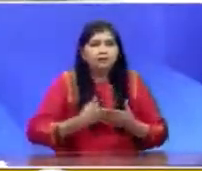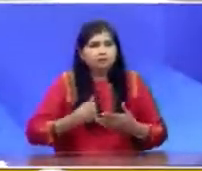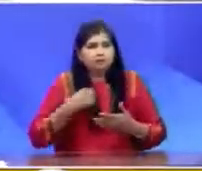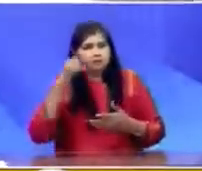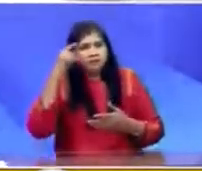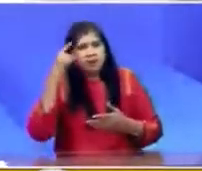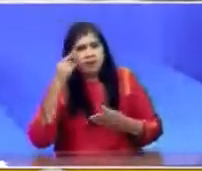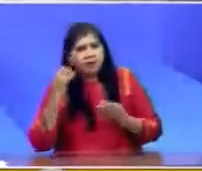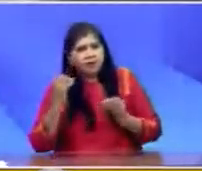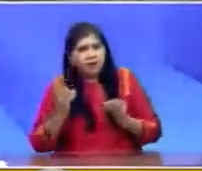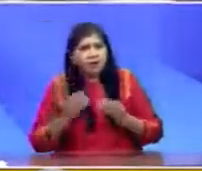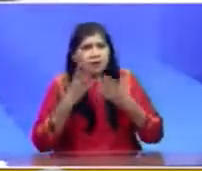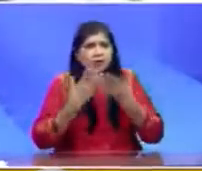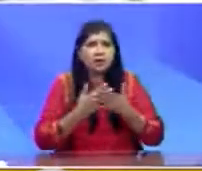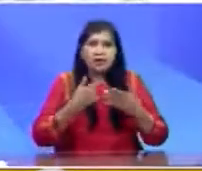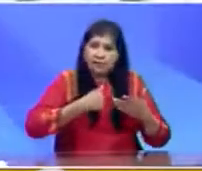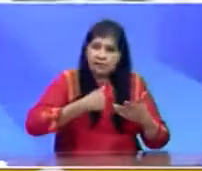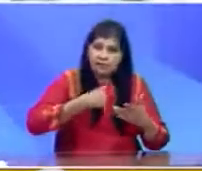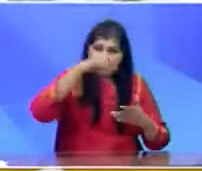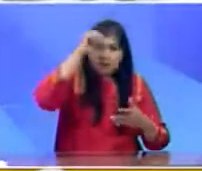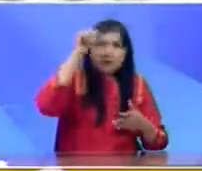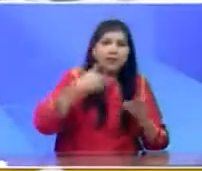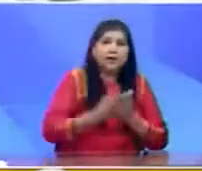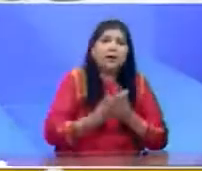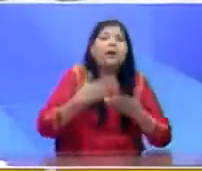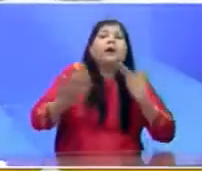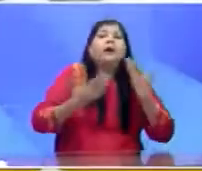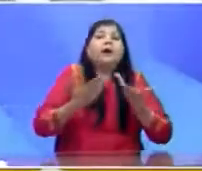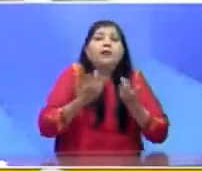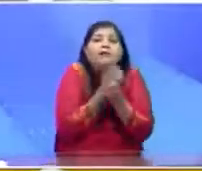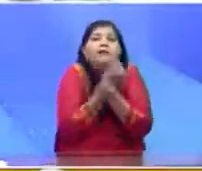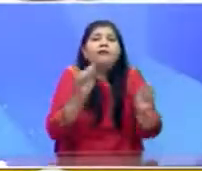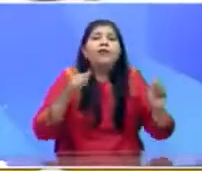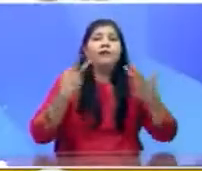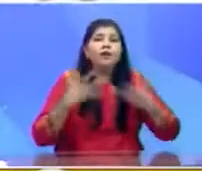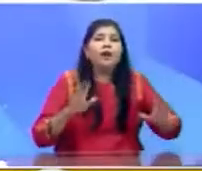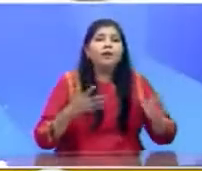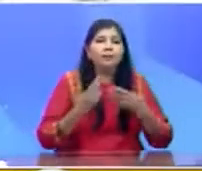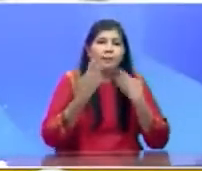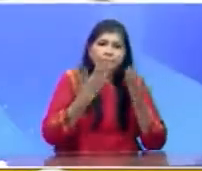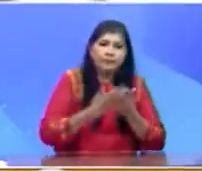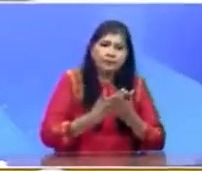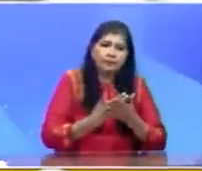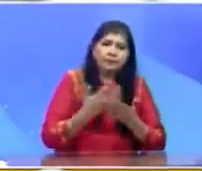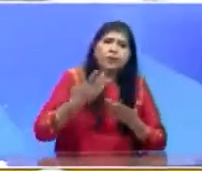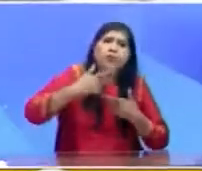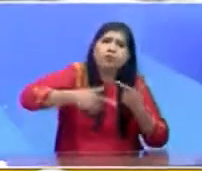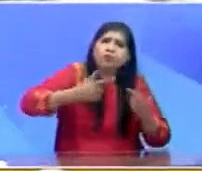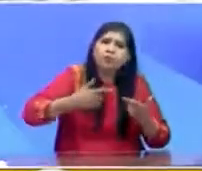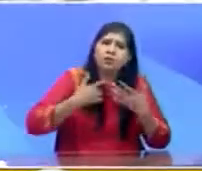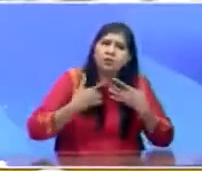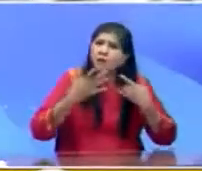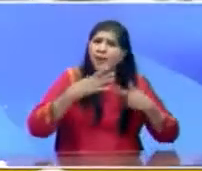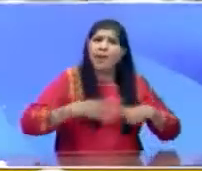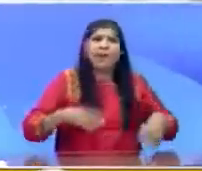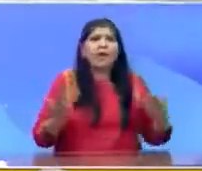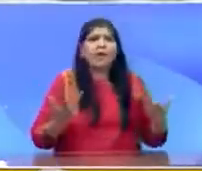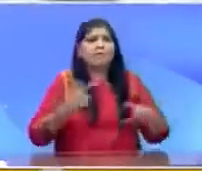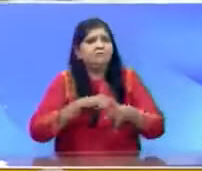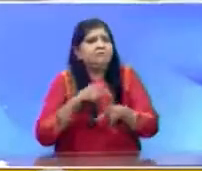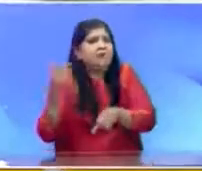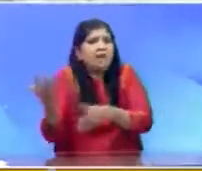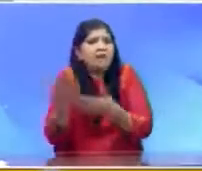होते कि मेरा हिंदुस्तान कब आजाद होगा। और हो सकता है हमारे जीवन